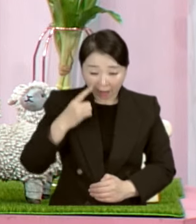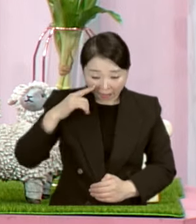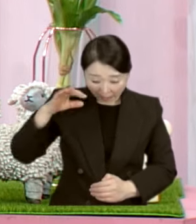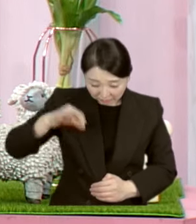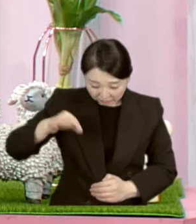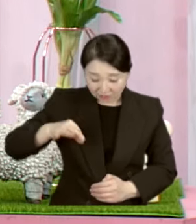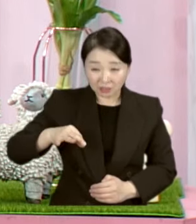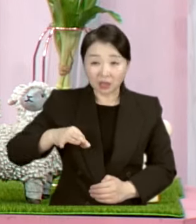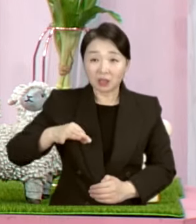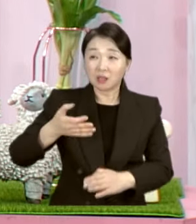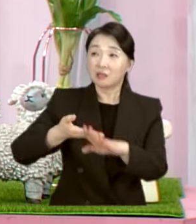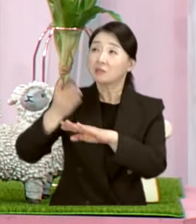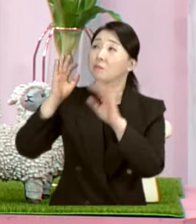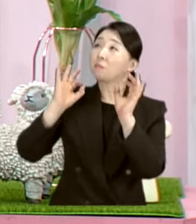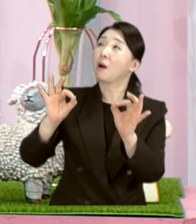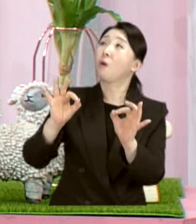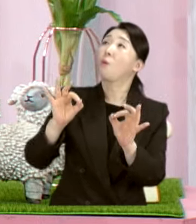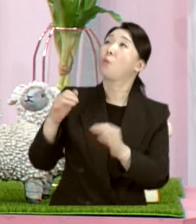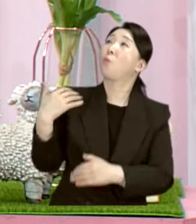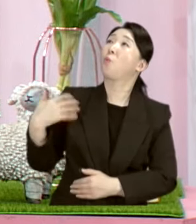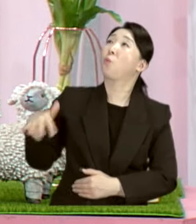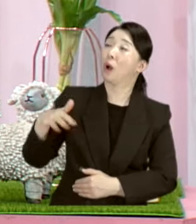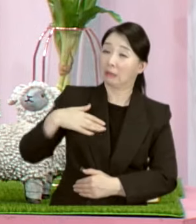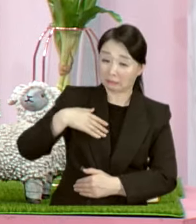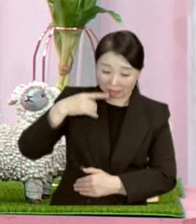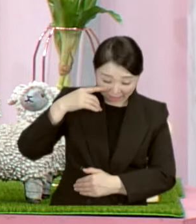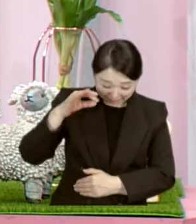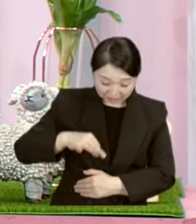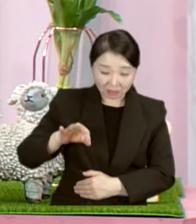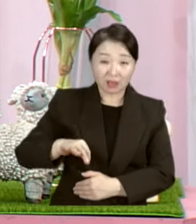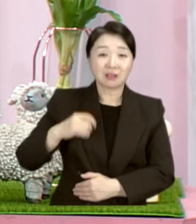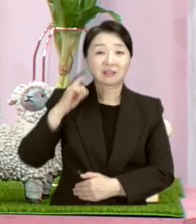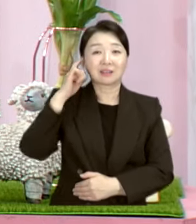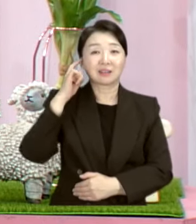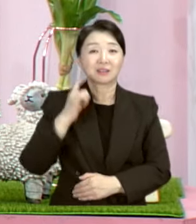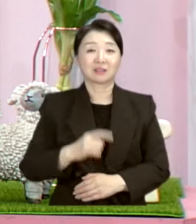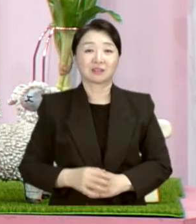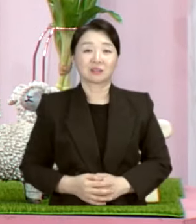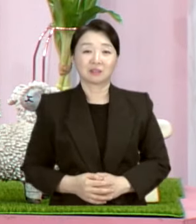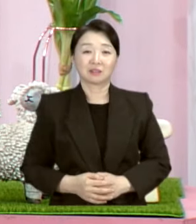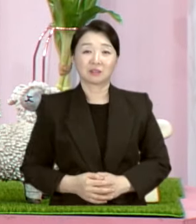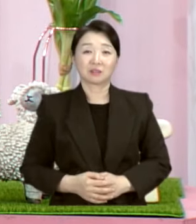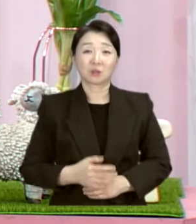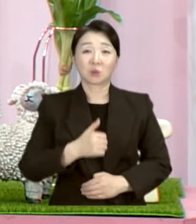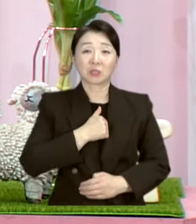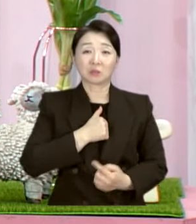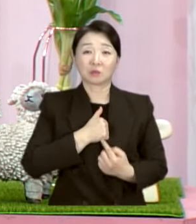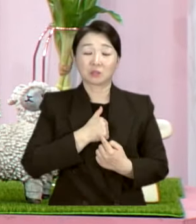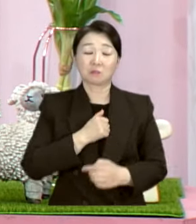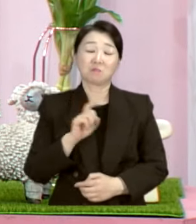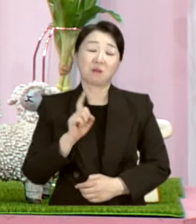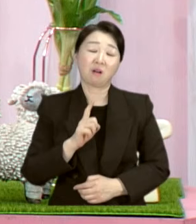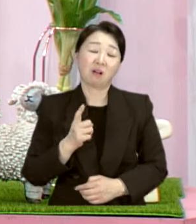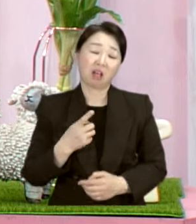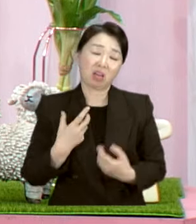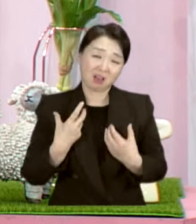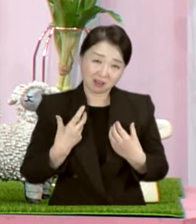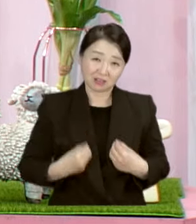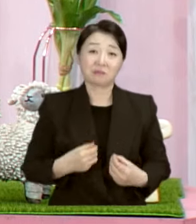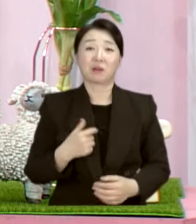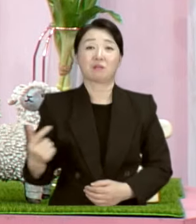아니구나. 그 선배들에 비하면 정말 작은 존재구나. 자존심도 막